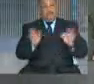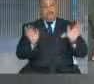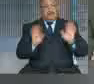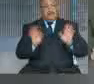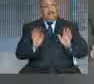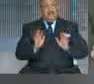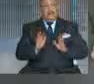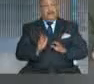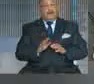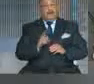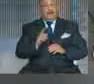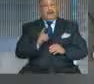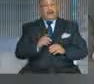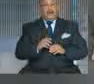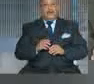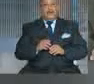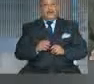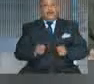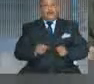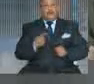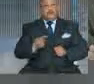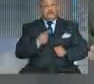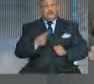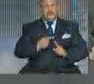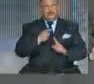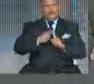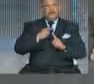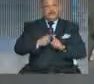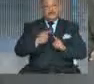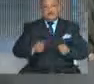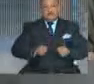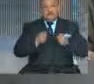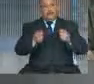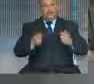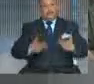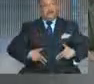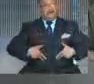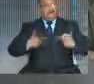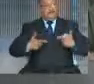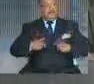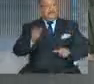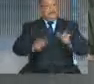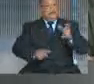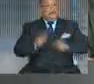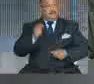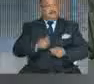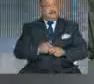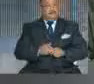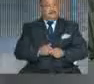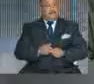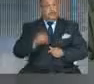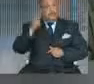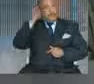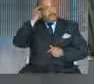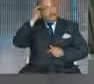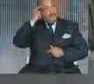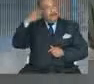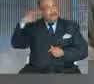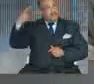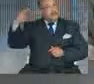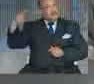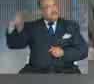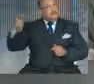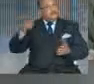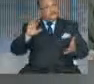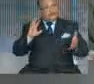توا في التلفز وفي الوان من شوات وفي من عرش الاخر مسرح لا إله